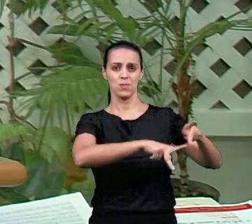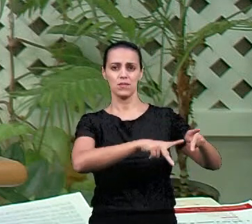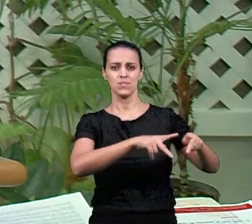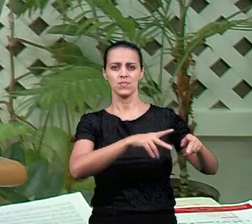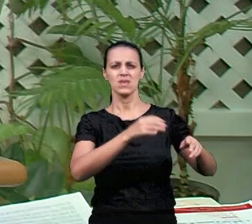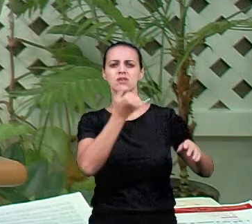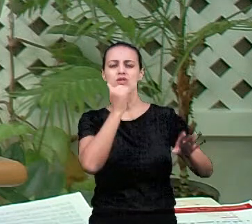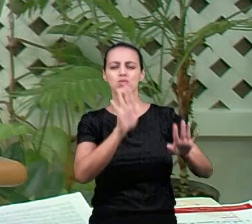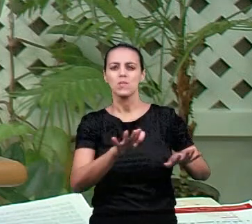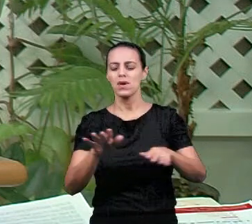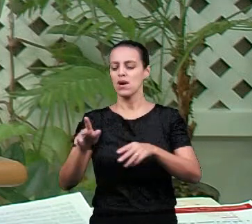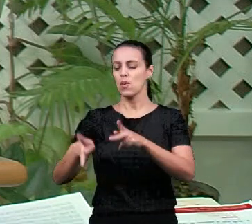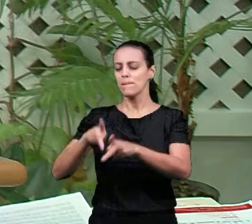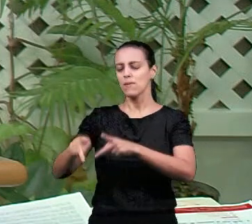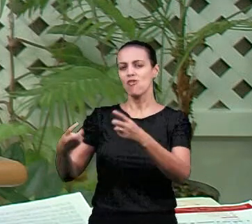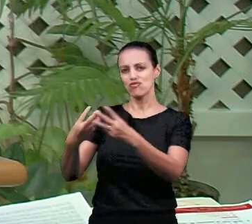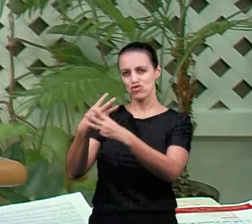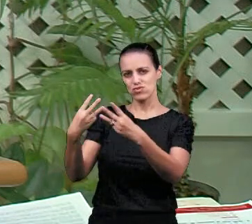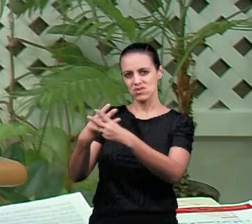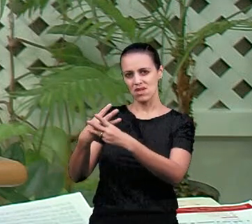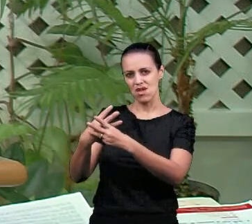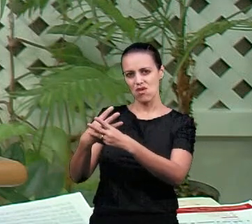ont été déportés captifs en